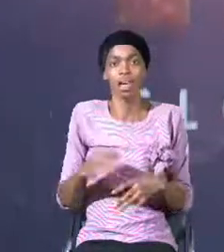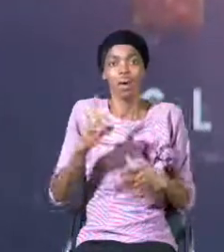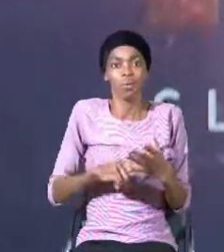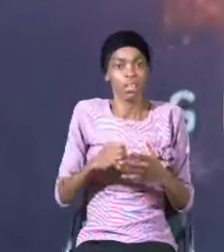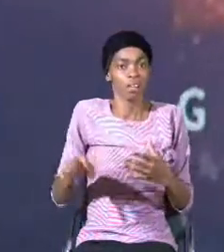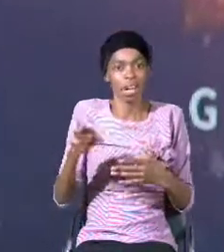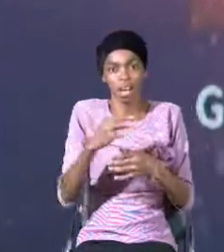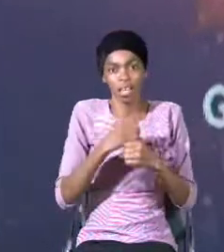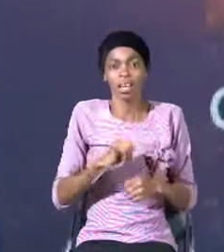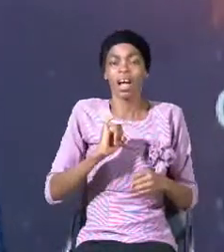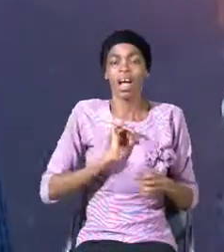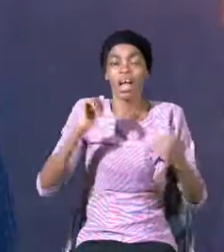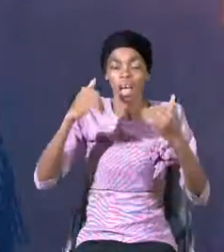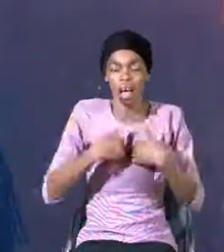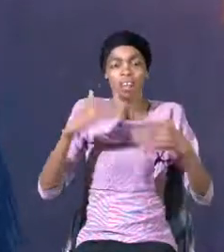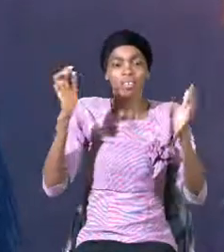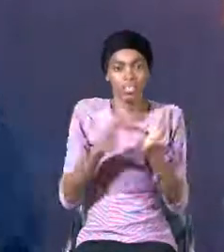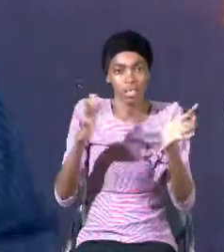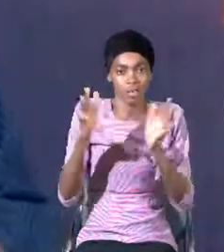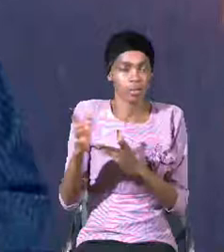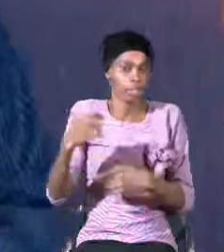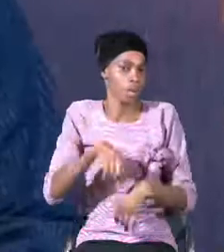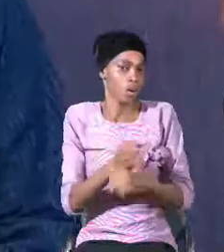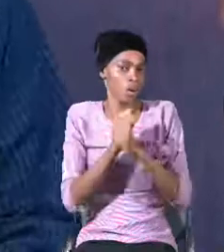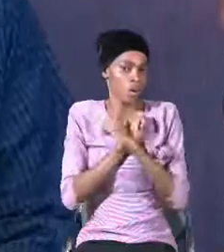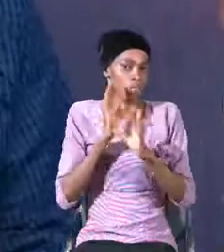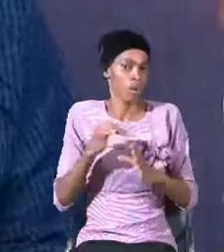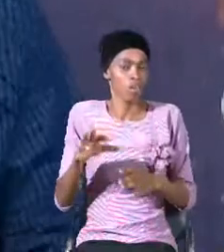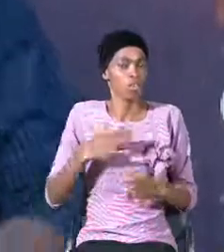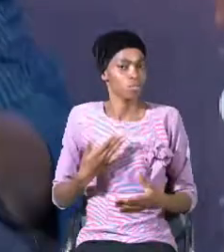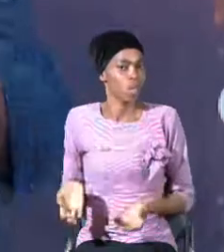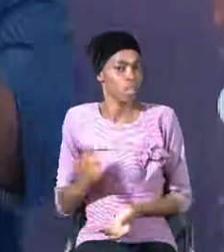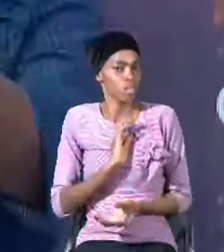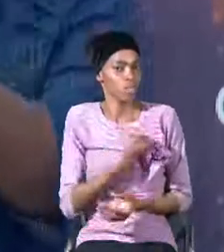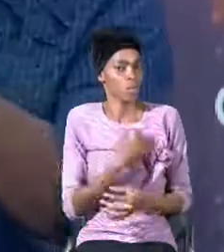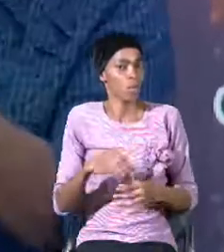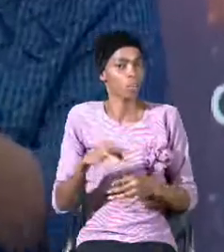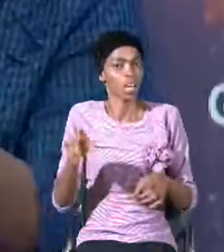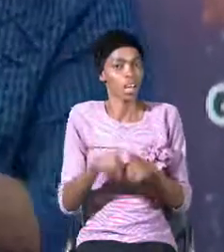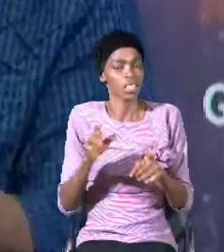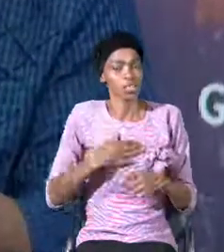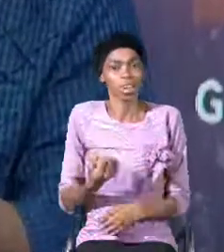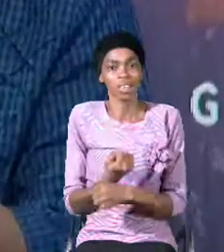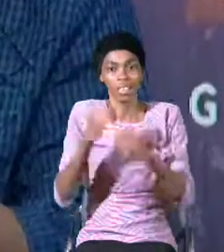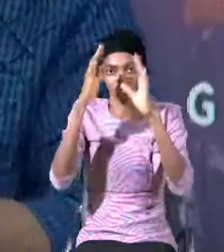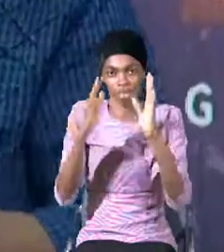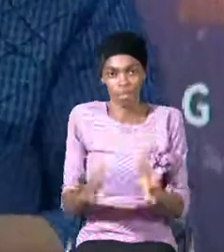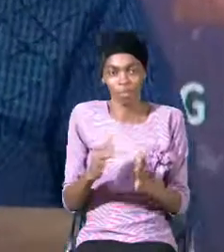j'ai Jésus-Christ, celui qui aime mon âme, comme mon sauveur.